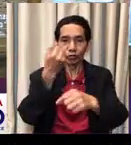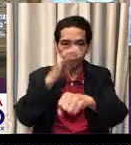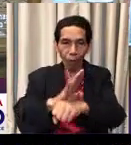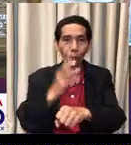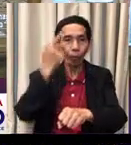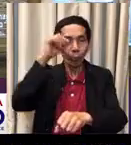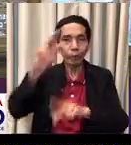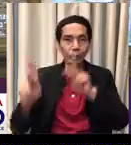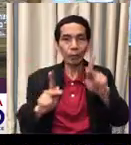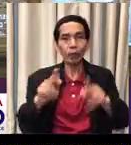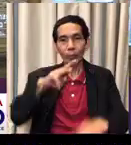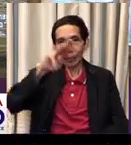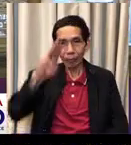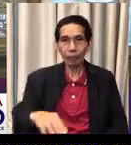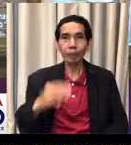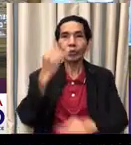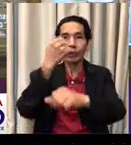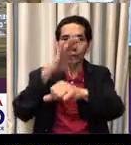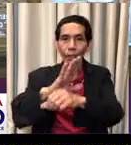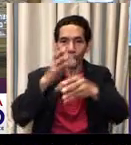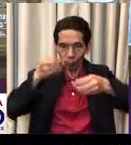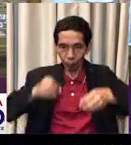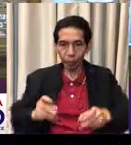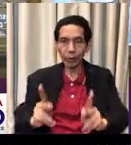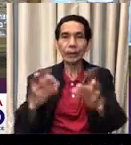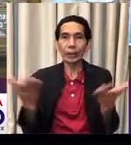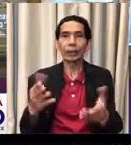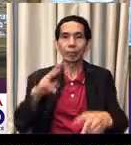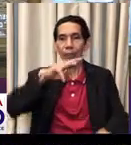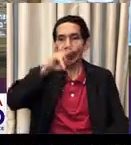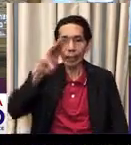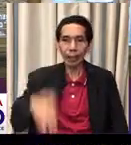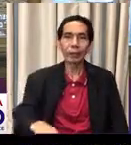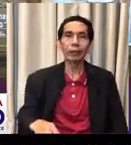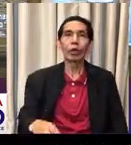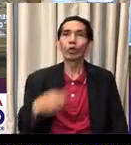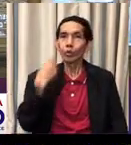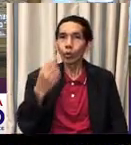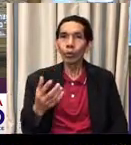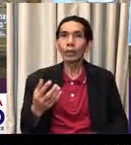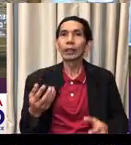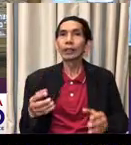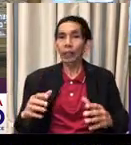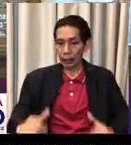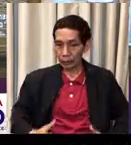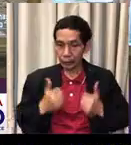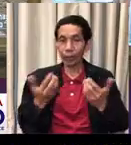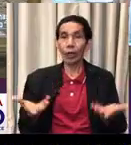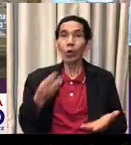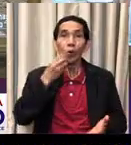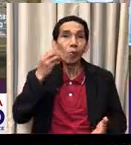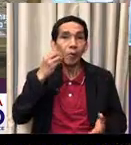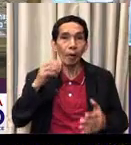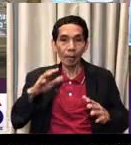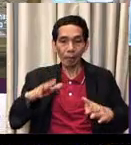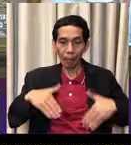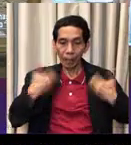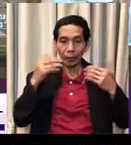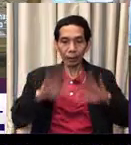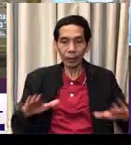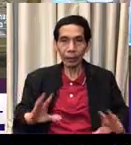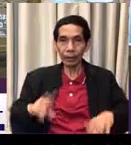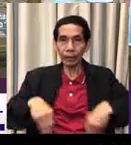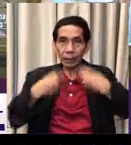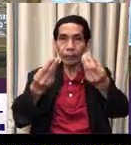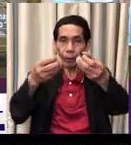the people of Manila. Job opportunity here in Manila. Those who are residing here, yung mga batang Maynila, should be